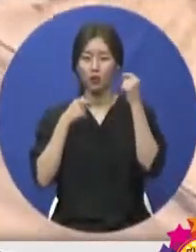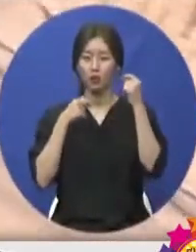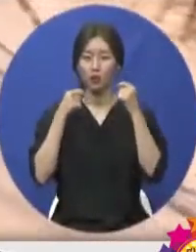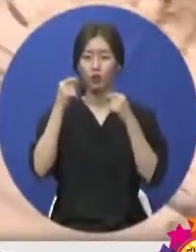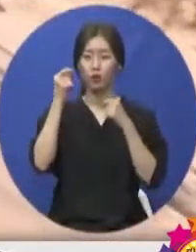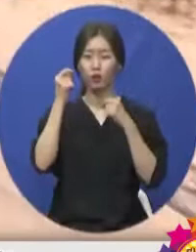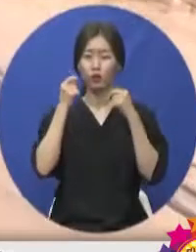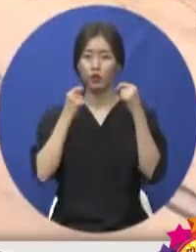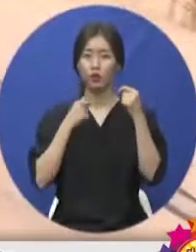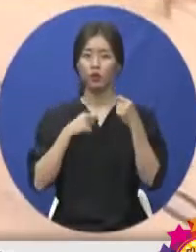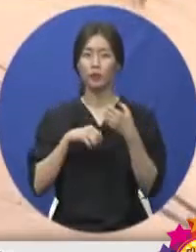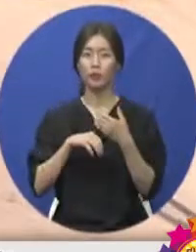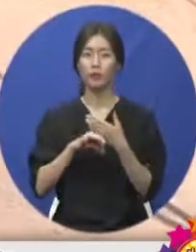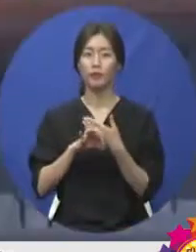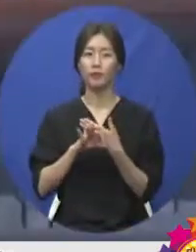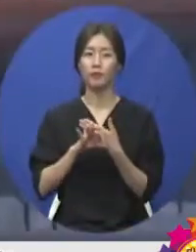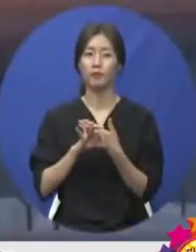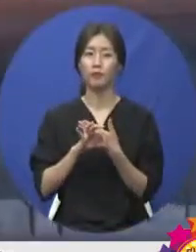너